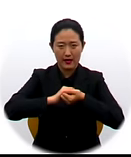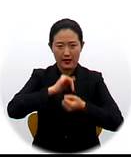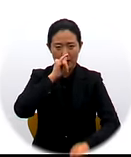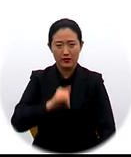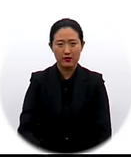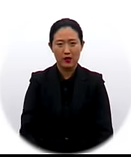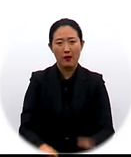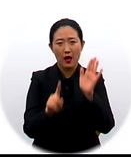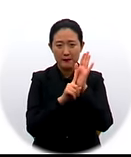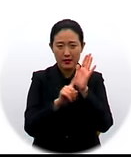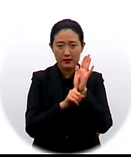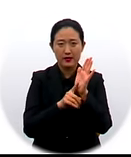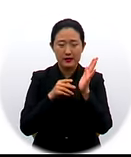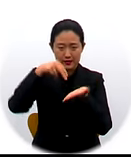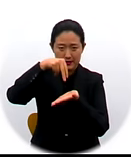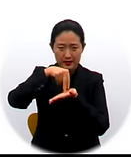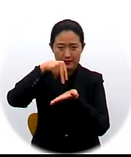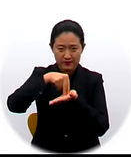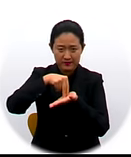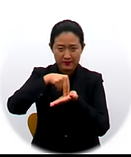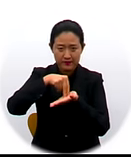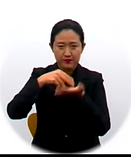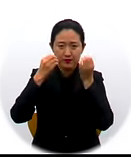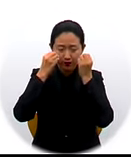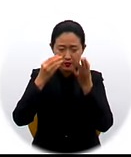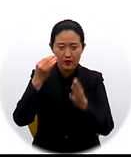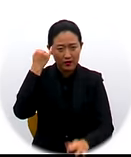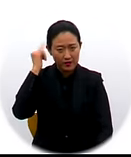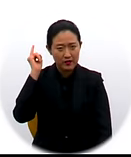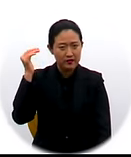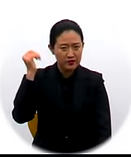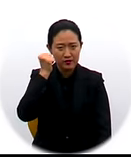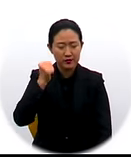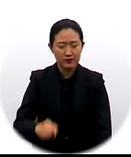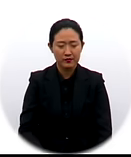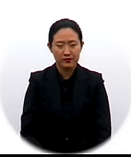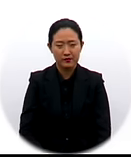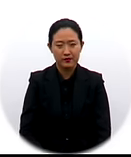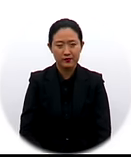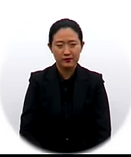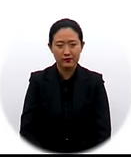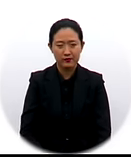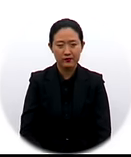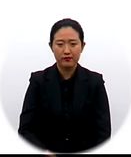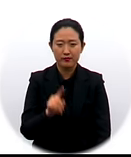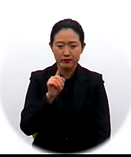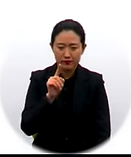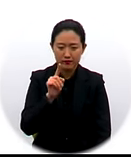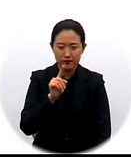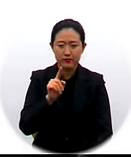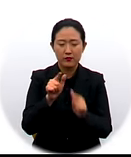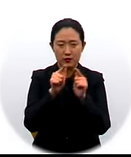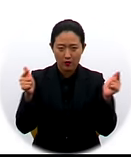해요. 이 할인율과 뭐 여사님 파견, 시식 이런 세팅을 통해서 어떻게 하면 매출을 극대화시킬지를